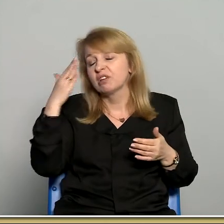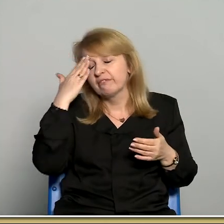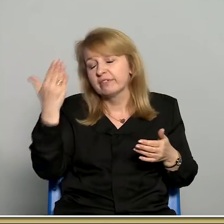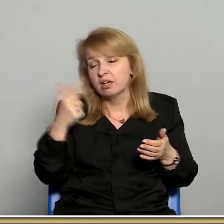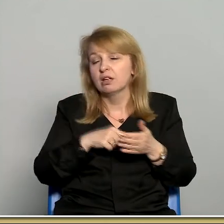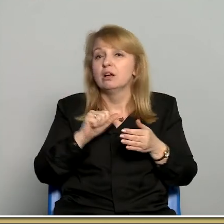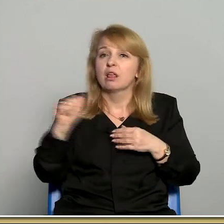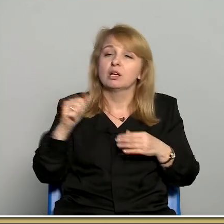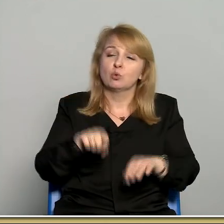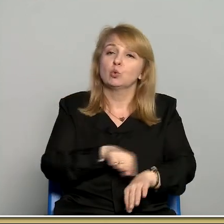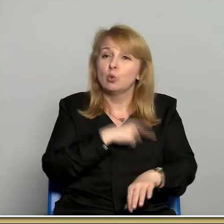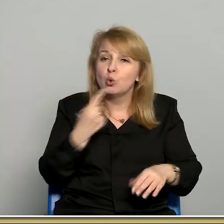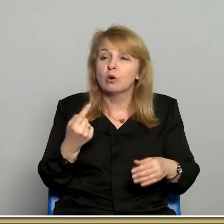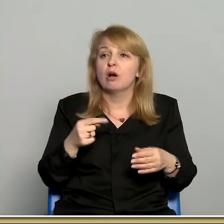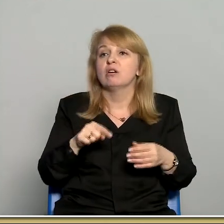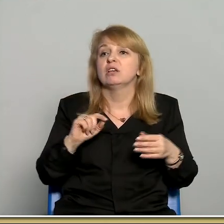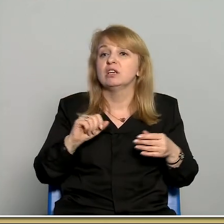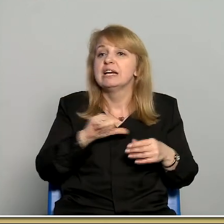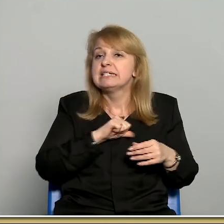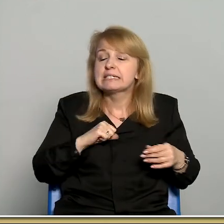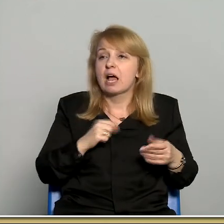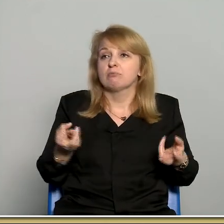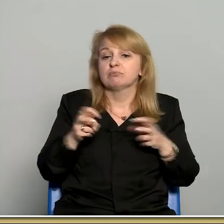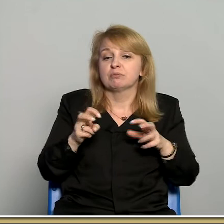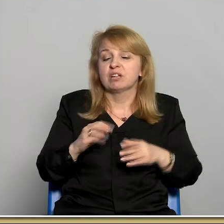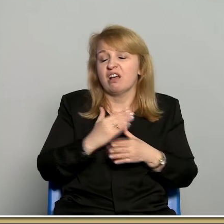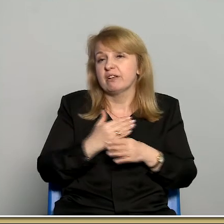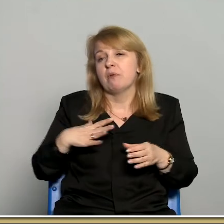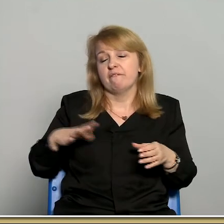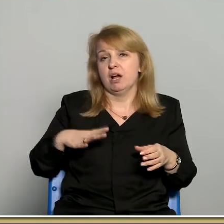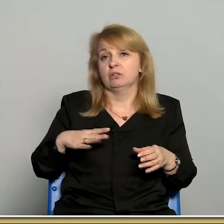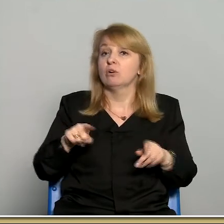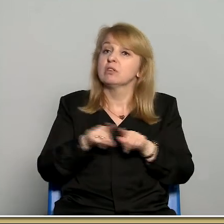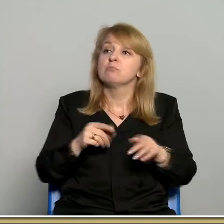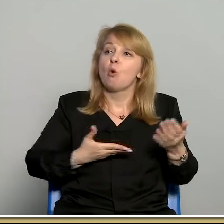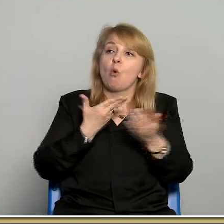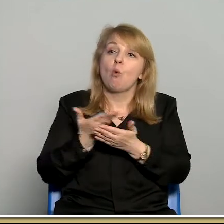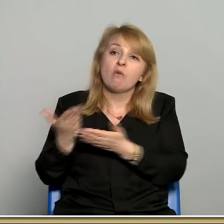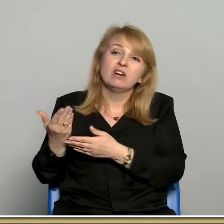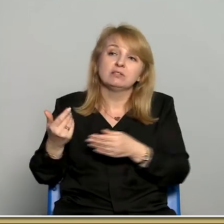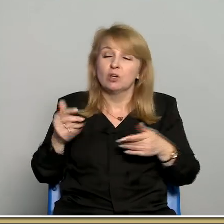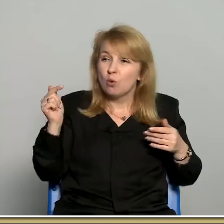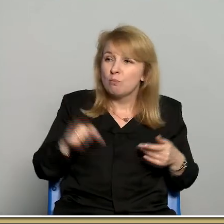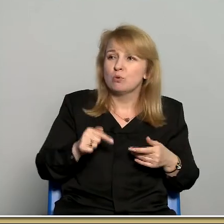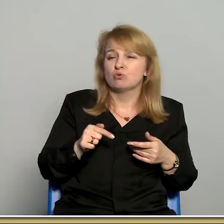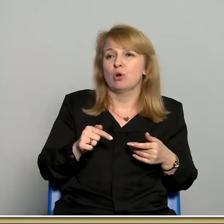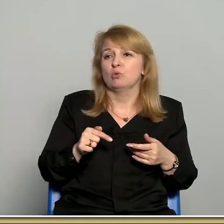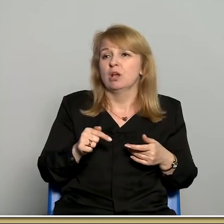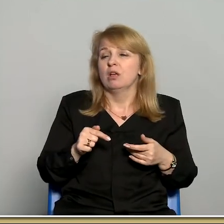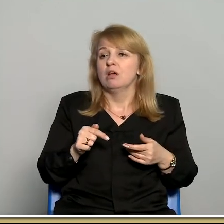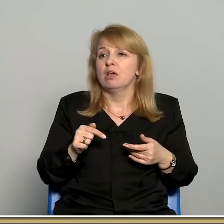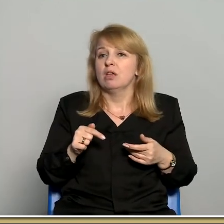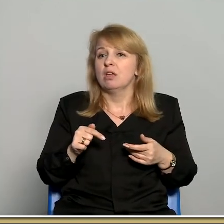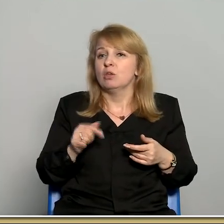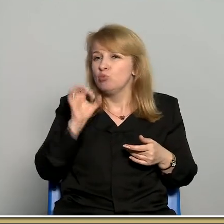trwałość tworzonych miejsc pracy, mam tu na myśli samo zatrudnienie, ale także oferty, które określilibyśmy mianem, ofert